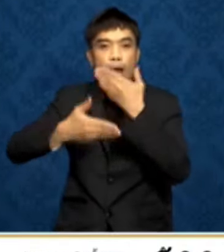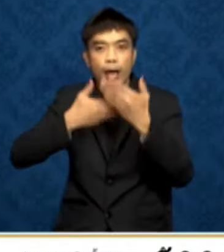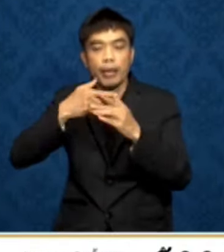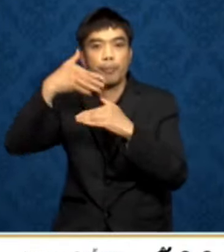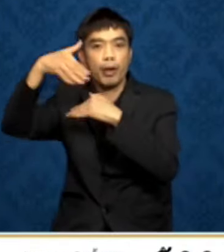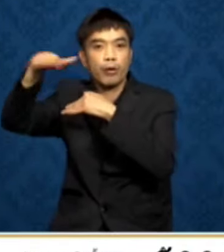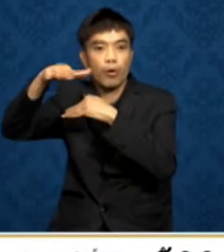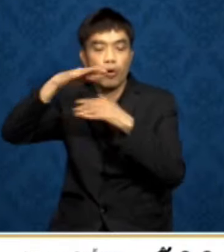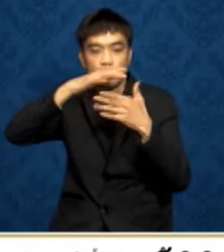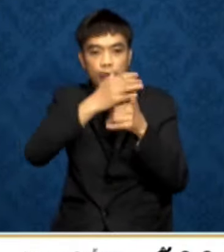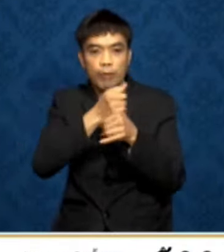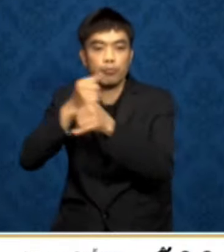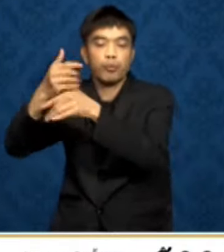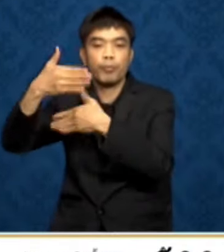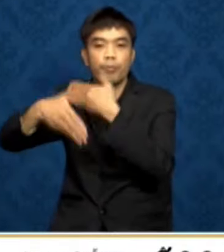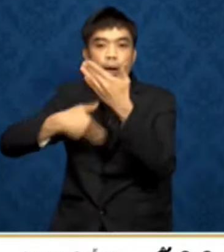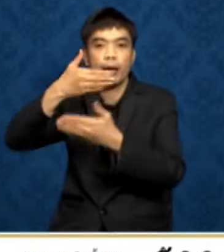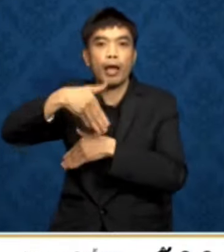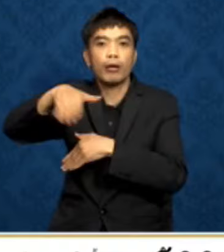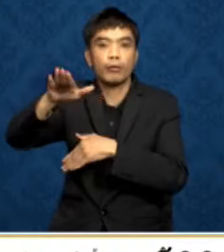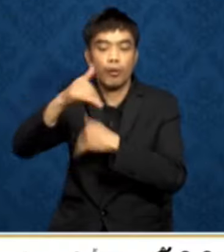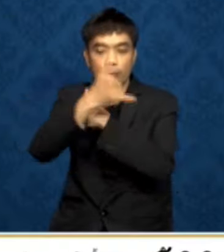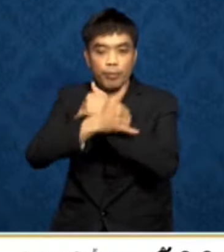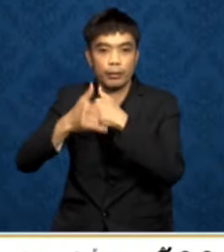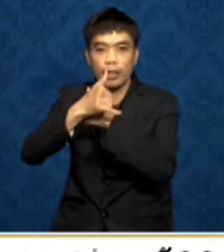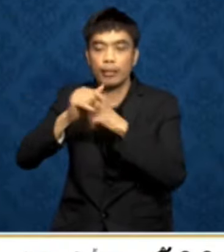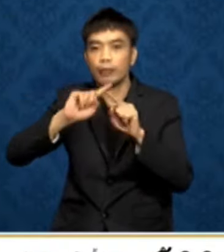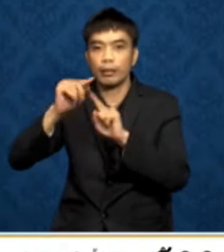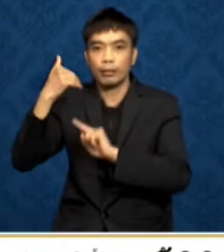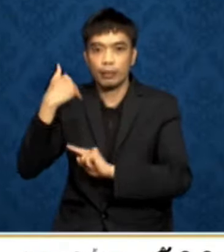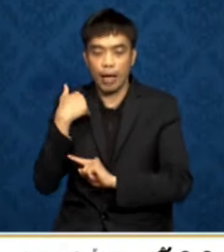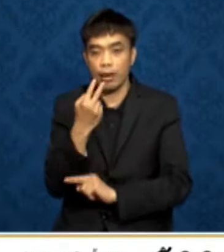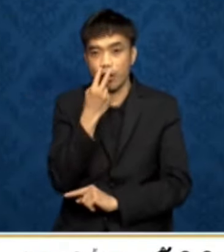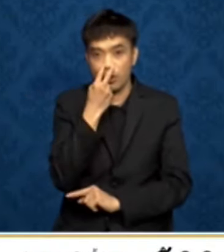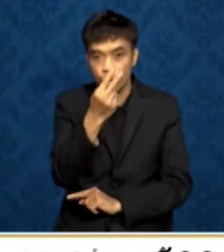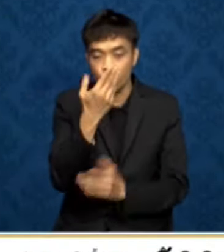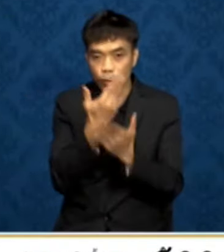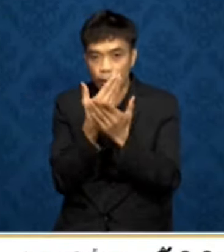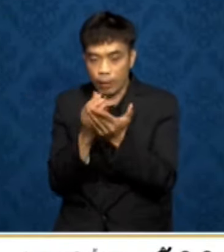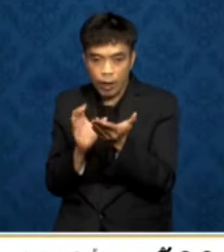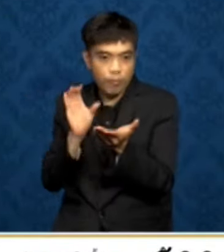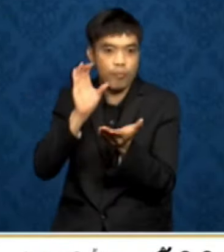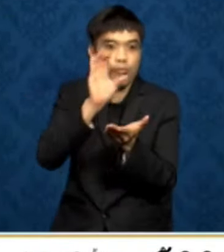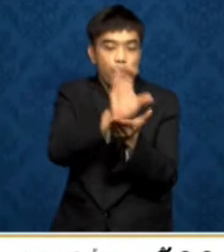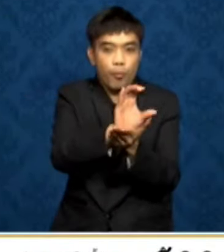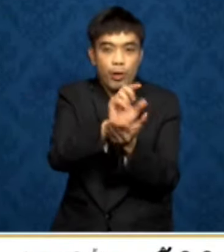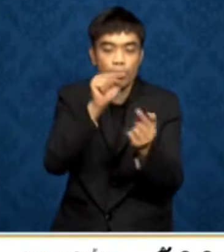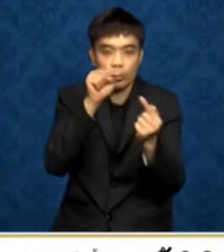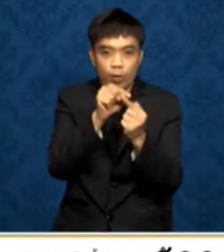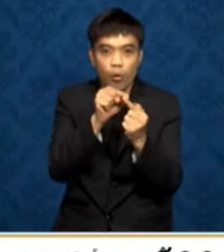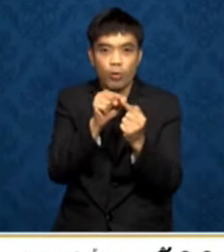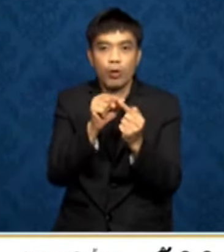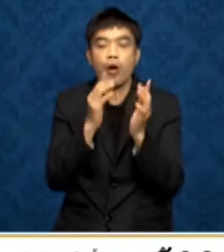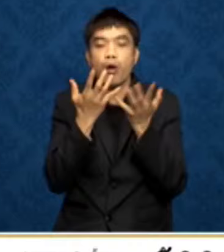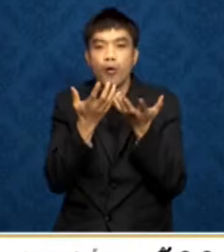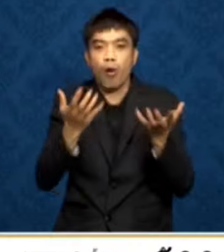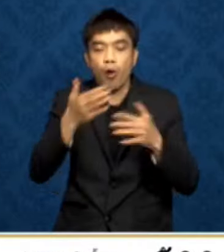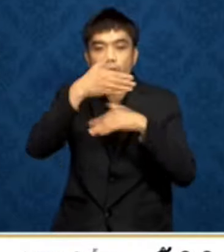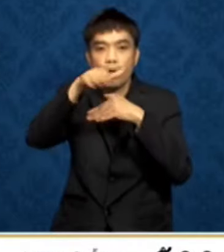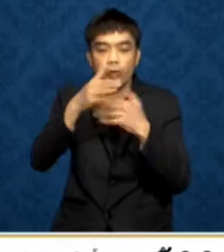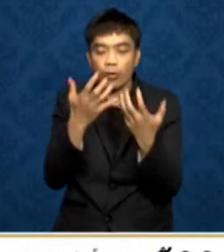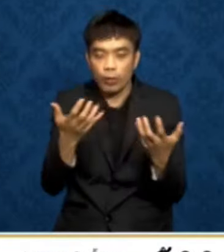บาทนะครับท่านสมาชิกเป็นห่วงครับว่ามีแต่งบลงเอ่องบลงทุนนะครับฮาร์ดแวร์ซึ่งจริงๆแล้วต้องขออนุญาตเรียนครับตัว